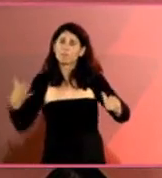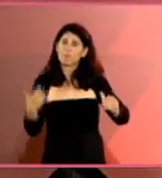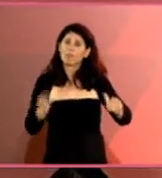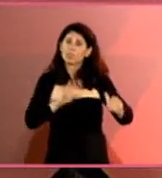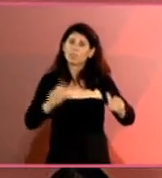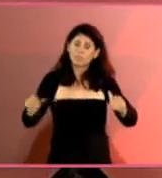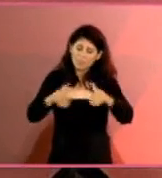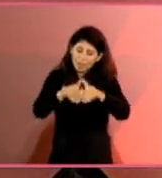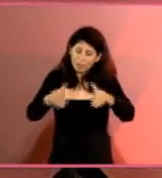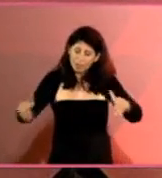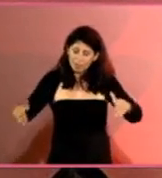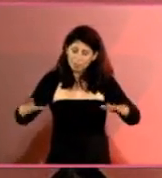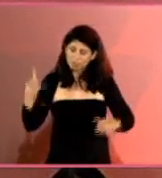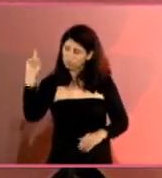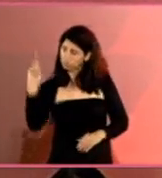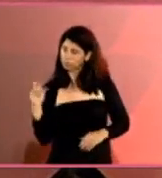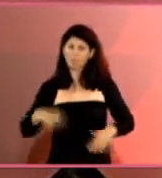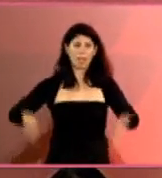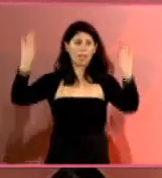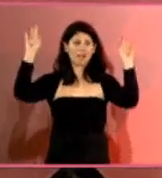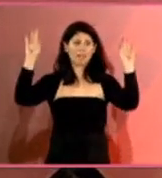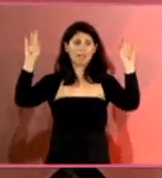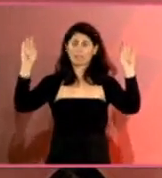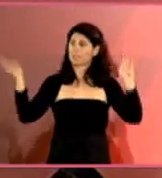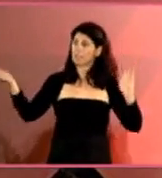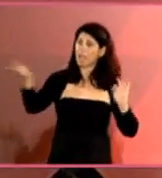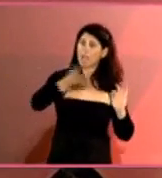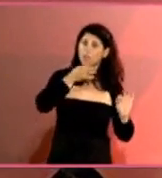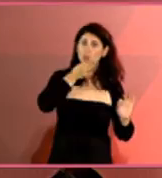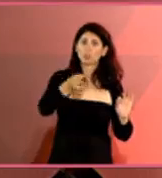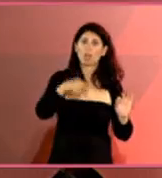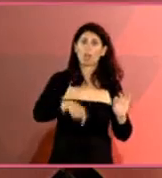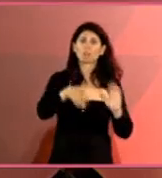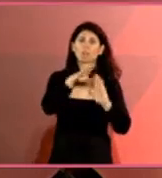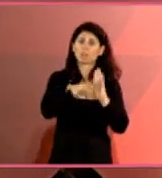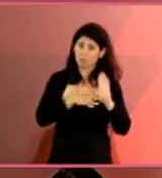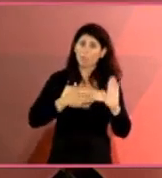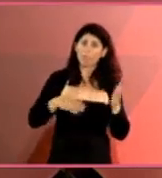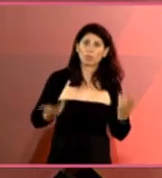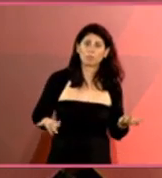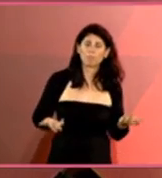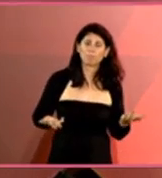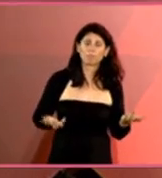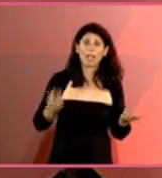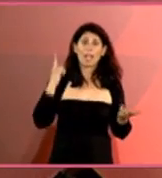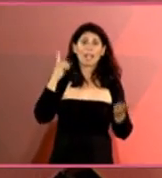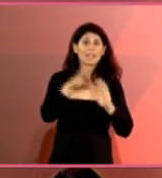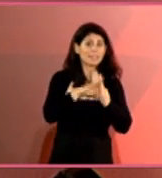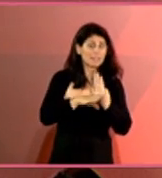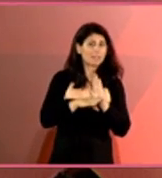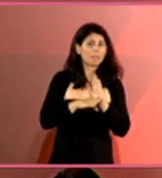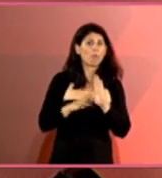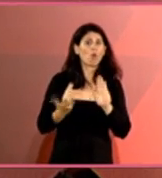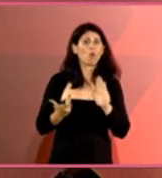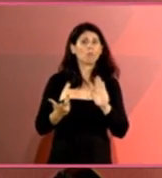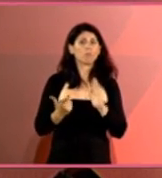ίδια γραμμή εκκίνησης. Σε αυτούς λοιπόν λέω, αυτό το σύστημα θέλουμε. Ένα σύστημα στο οποίο